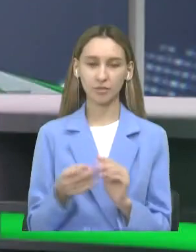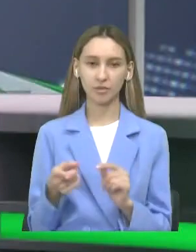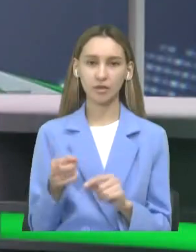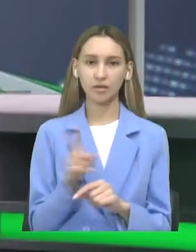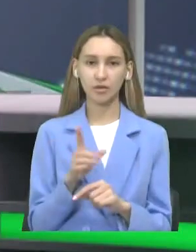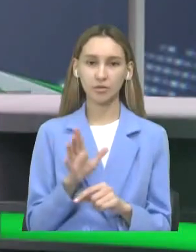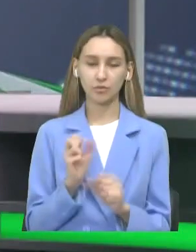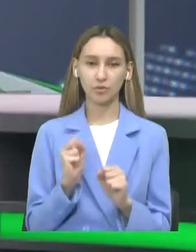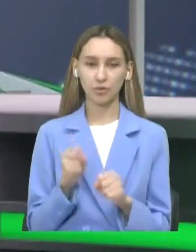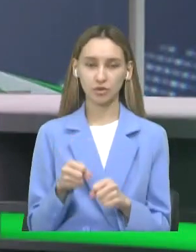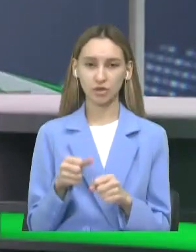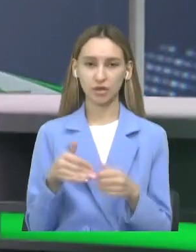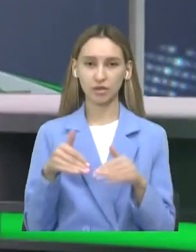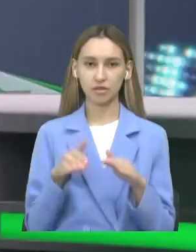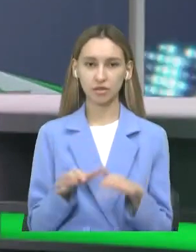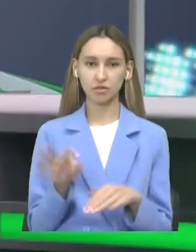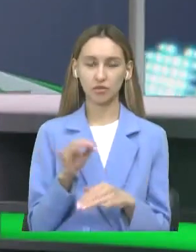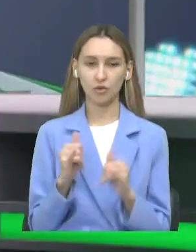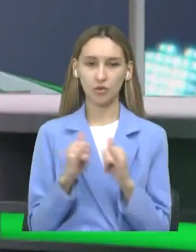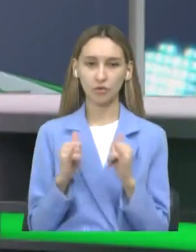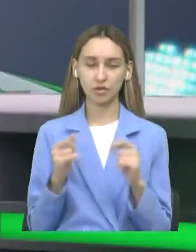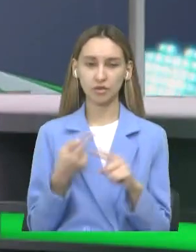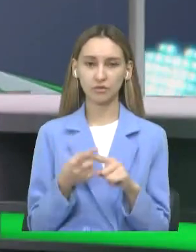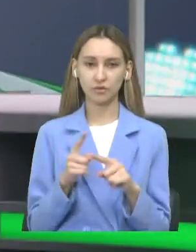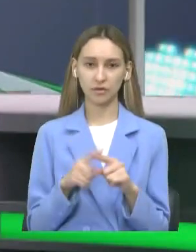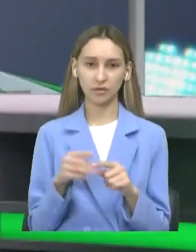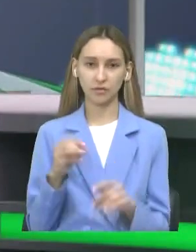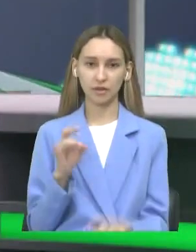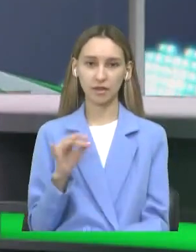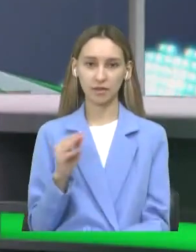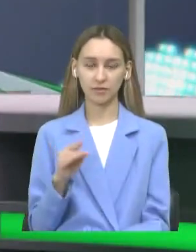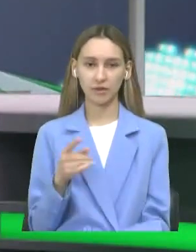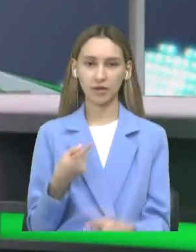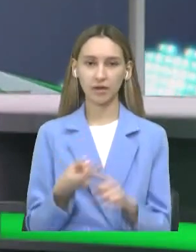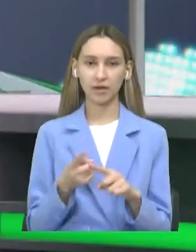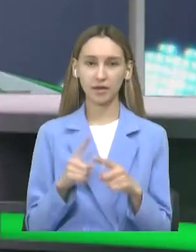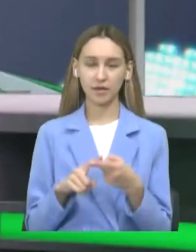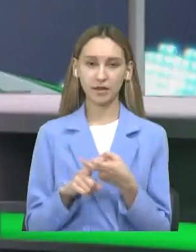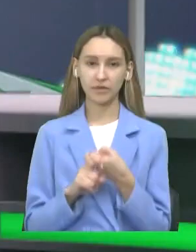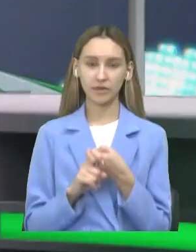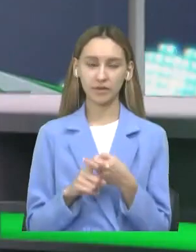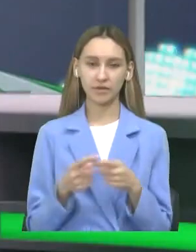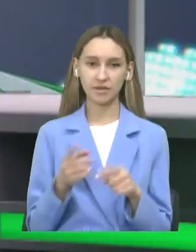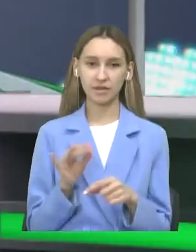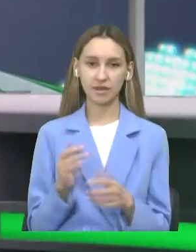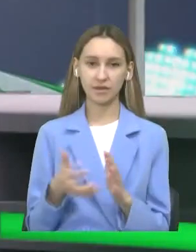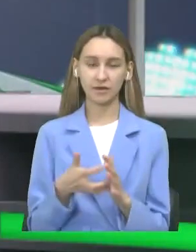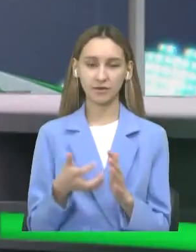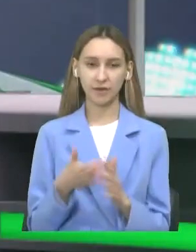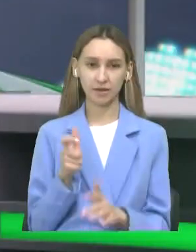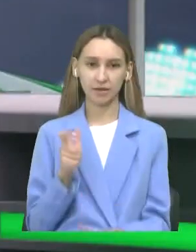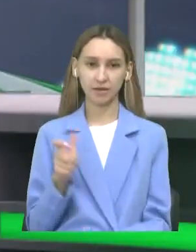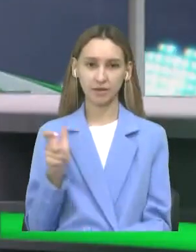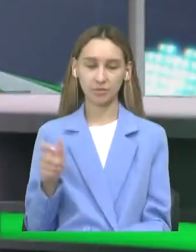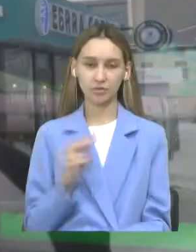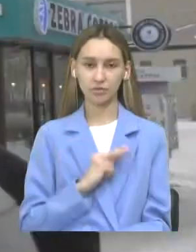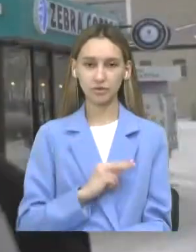дейді мамандар. Оның ең негізгісі кадр тапшылығы. Бұл жөнінде көкшетаулықтардың пікірі қандай? Тілшіміз айтсын.